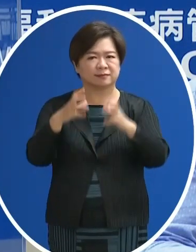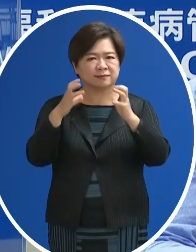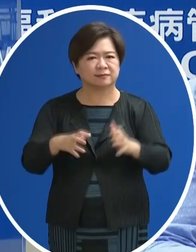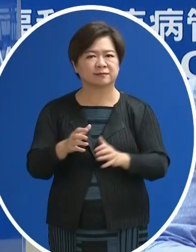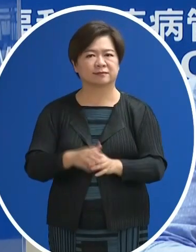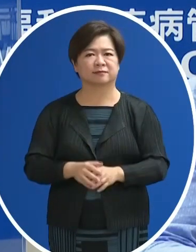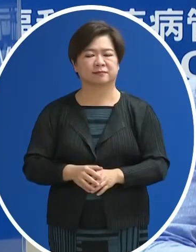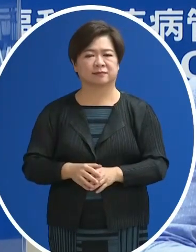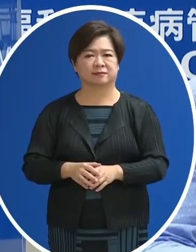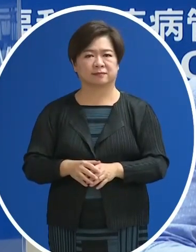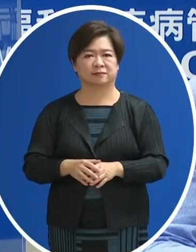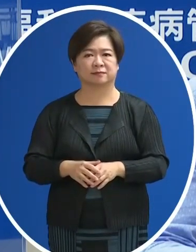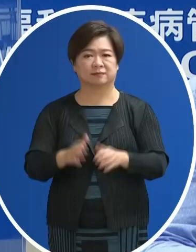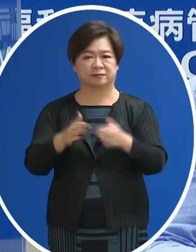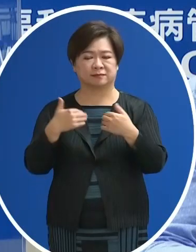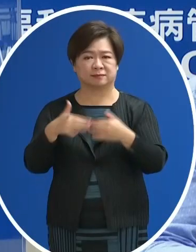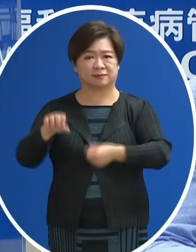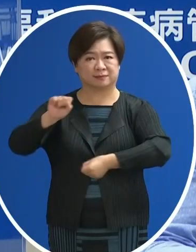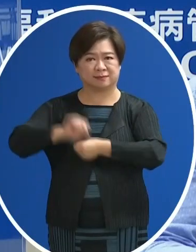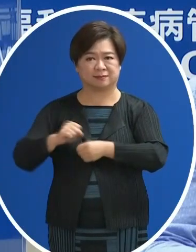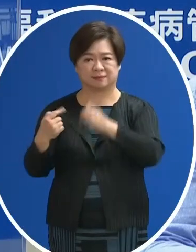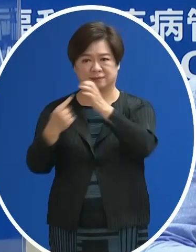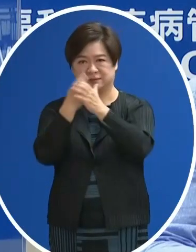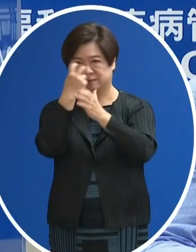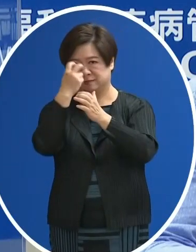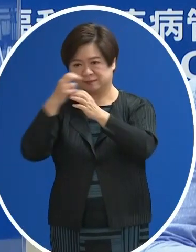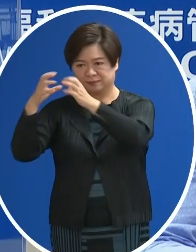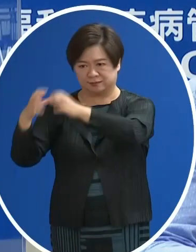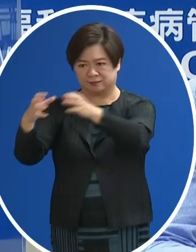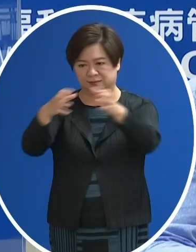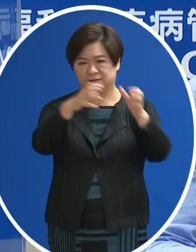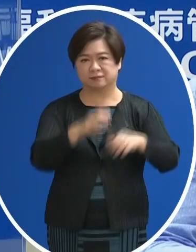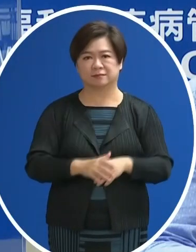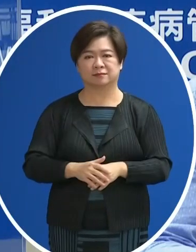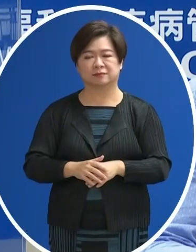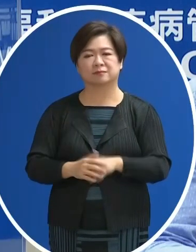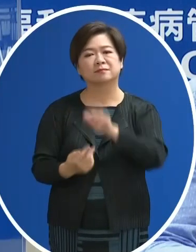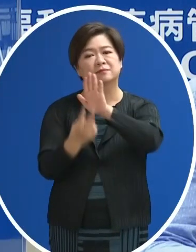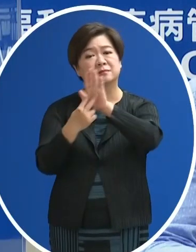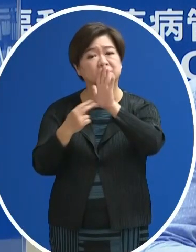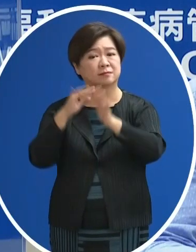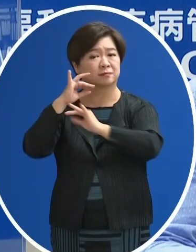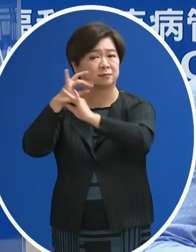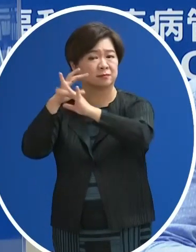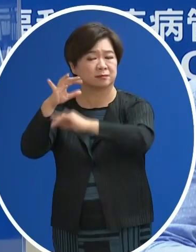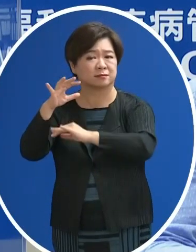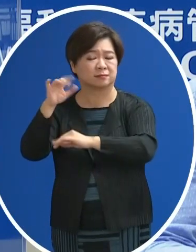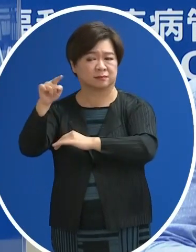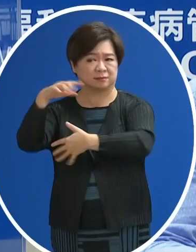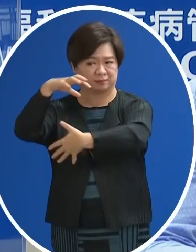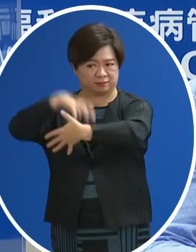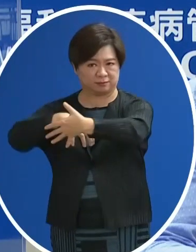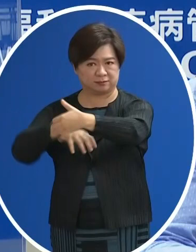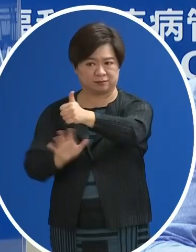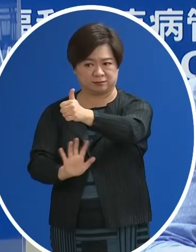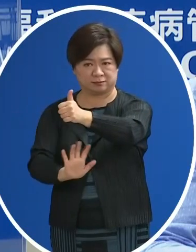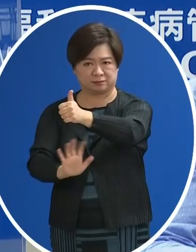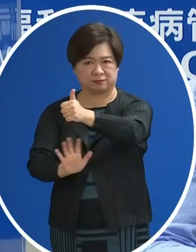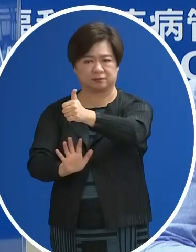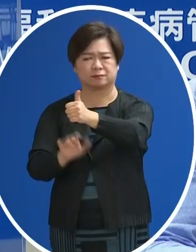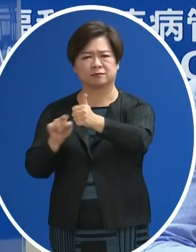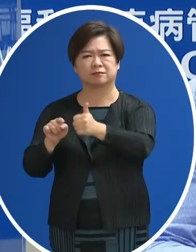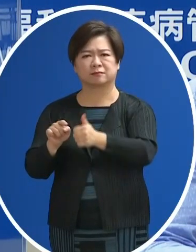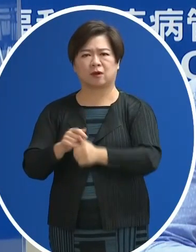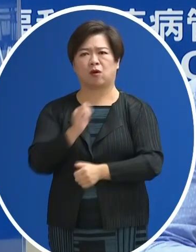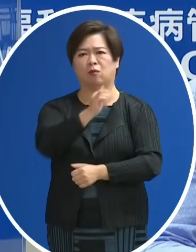的一些相关的作为。所以在有一些百货公司，可能它在里面，它认为它的足迹比较